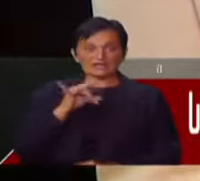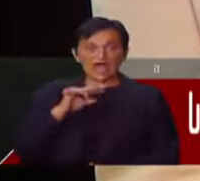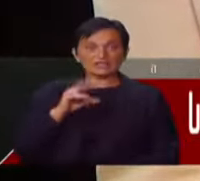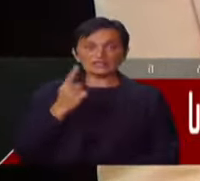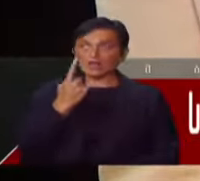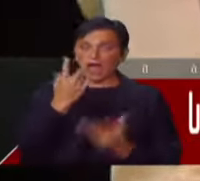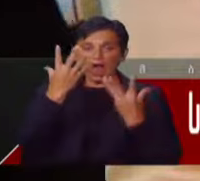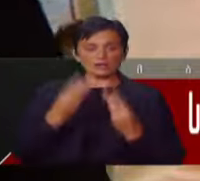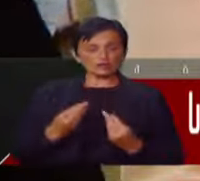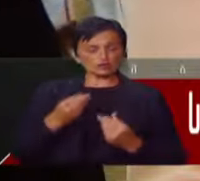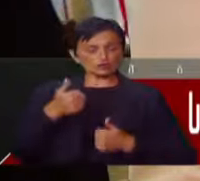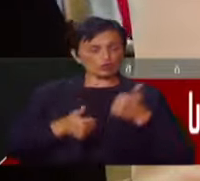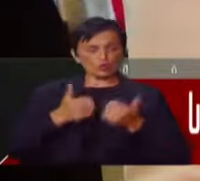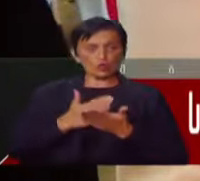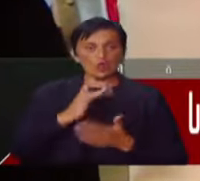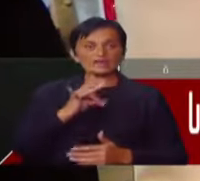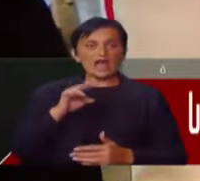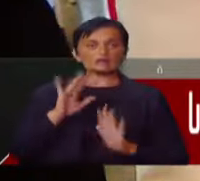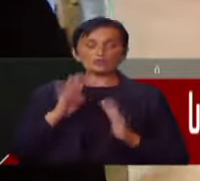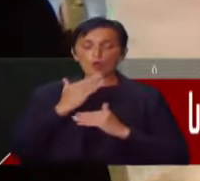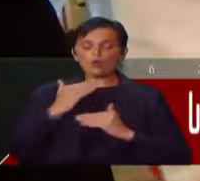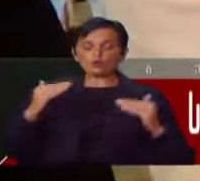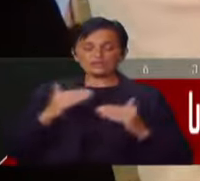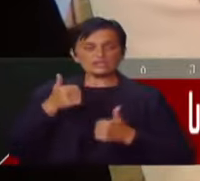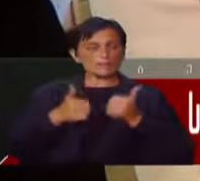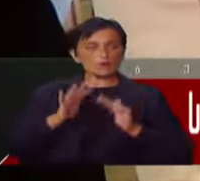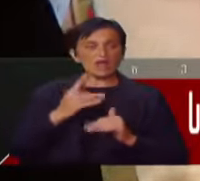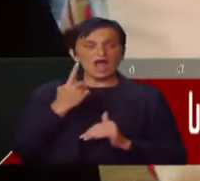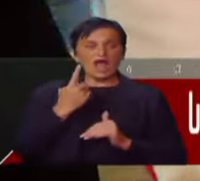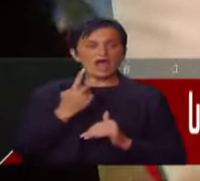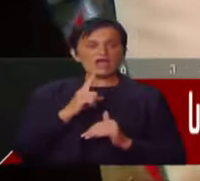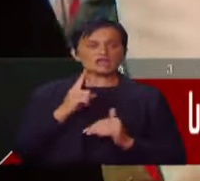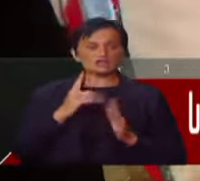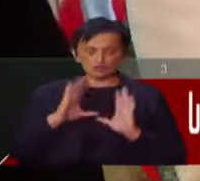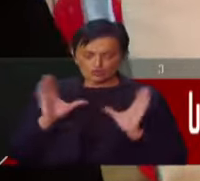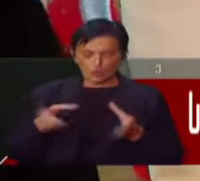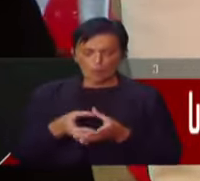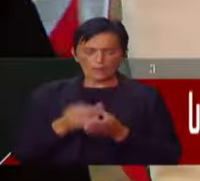ერთი დღის კონკურსი, რანინა არ არის მხოლოდ სიმღერის კონკურსი, ეს არის ერთგვარი კომუნა,